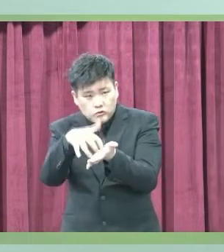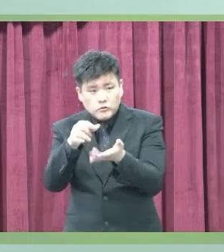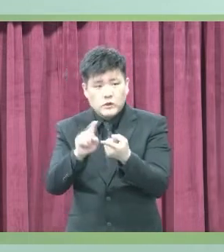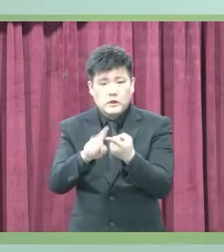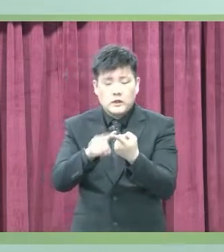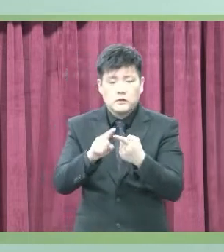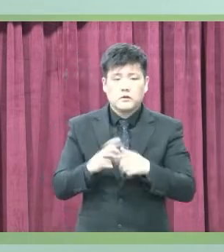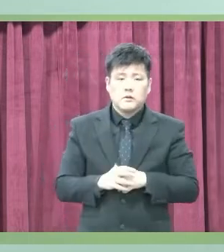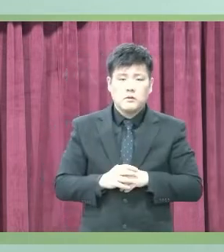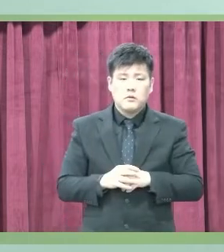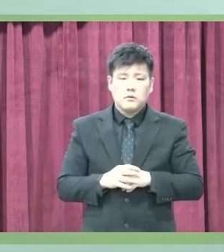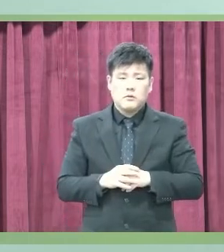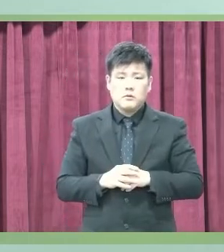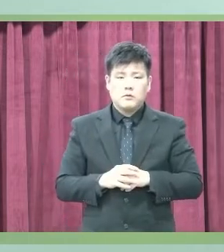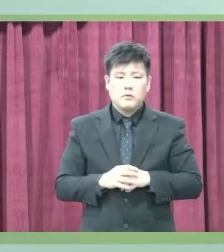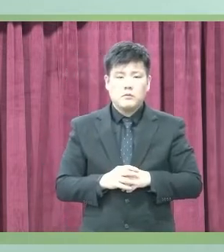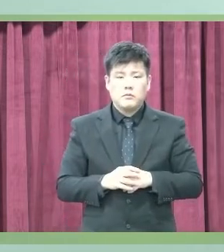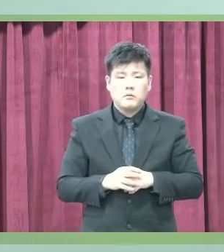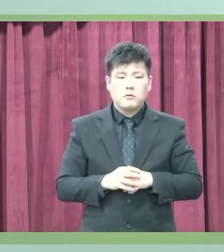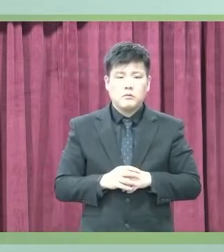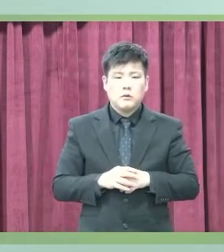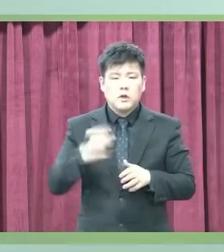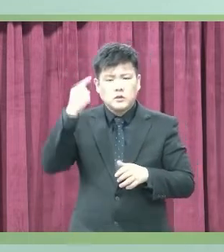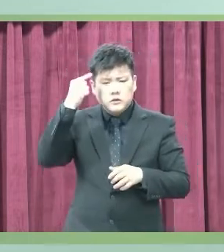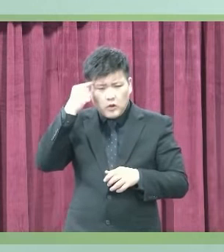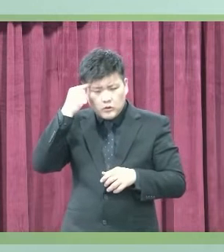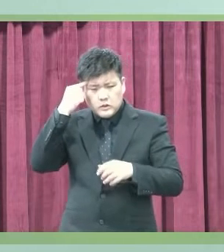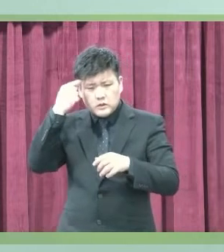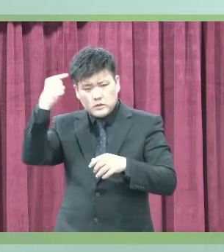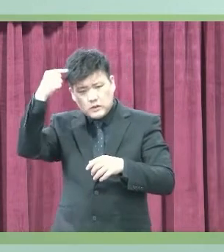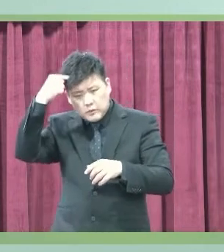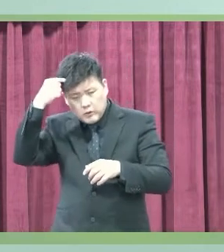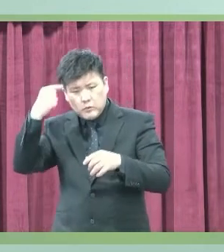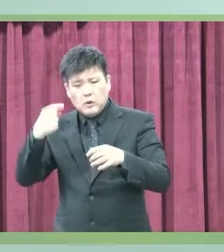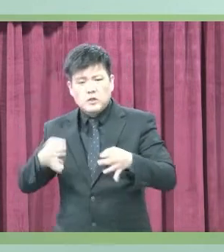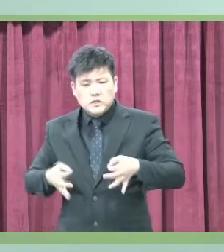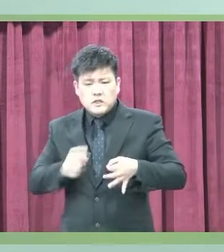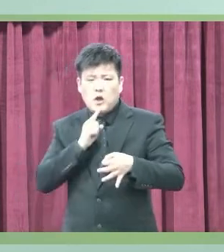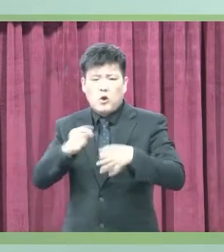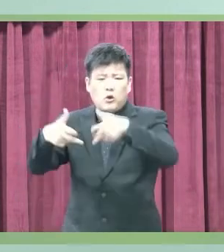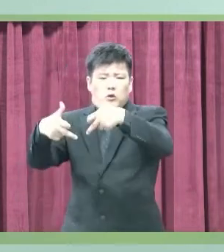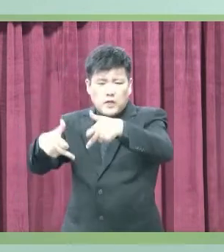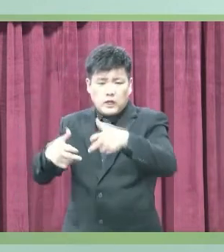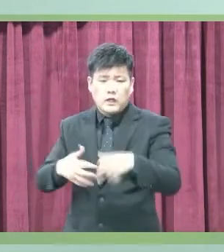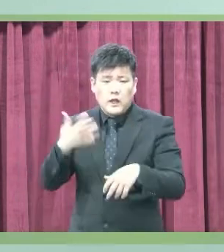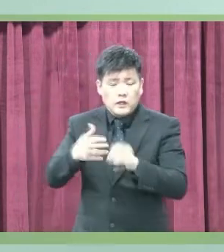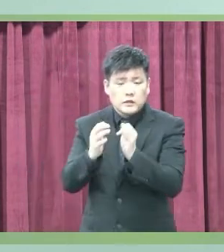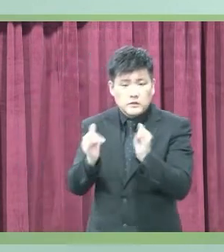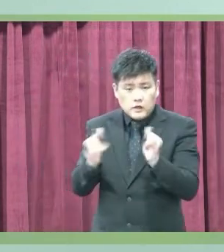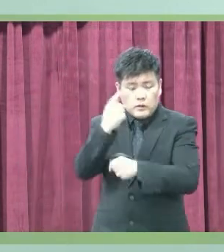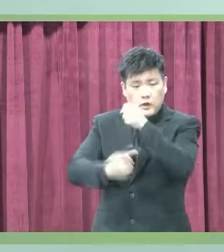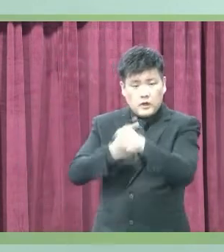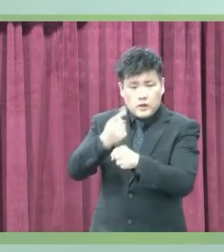연평균 입내원 일수가 높은 장애 유형은 정신, 내변변, 신장, 언어 장애 순이고 미수검자의 1인당 연평균 입내원